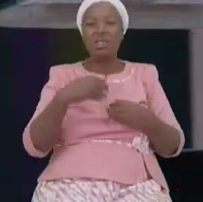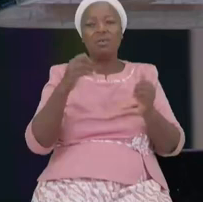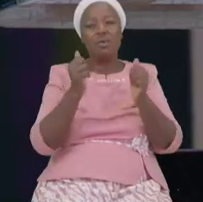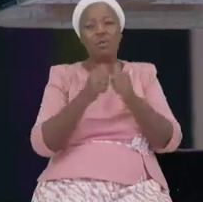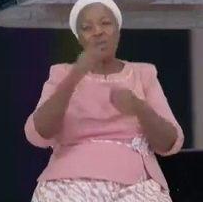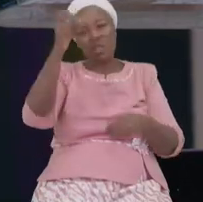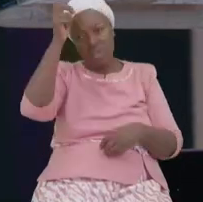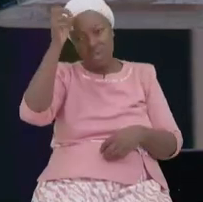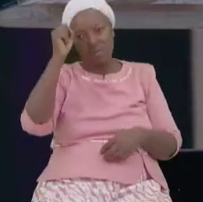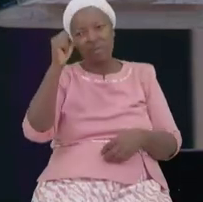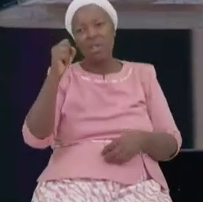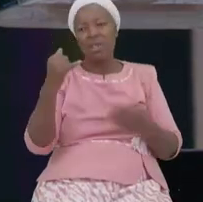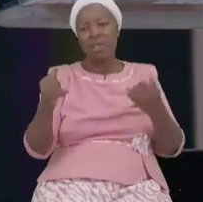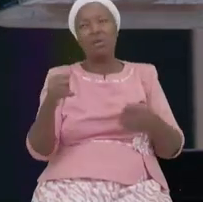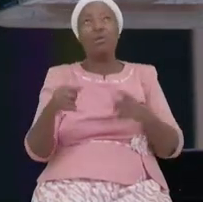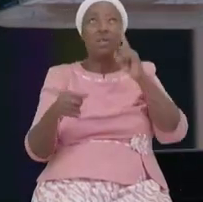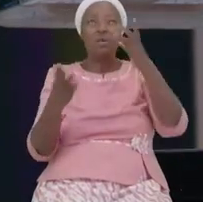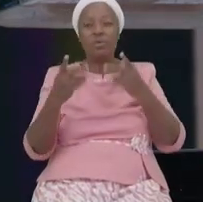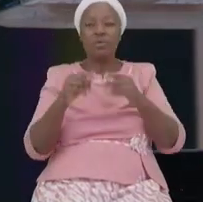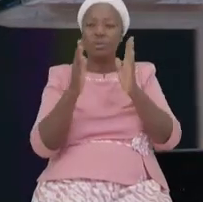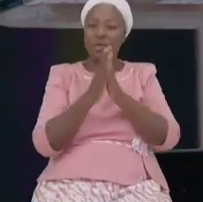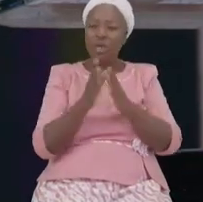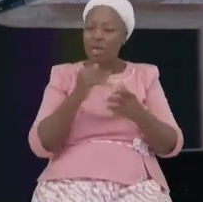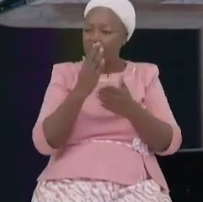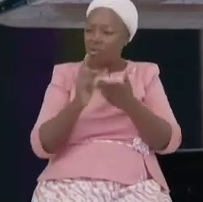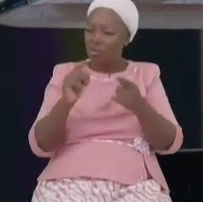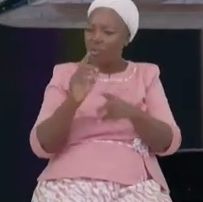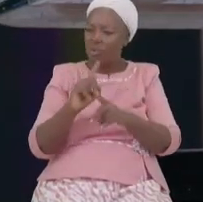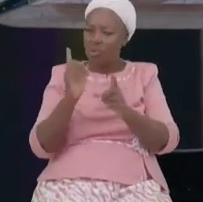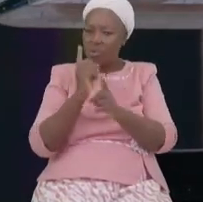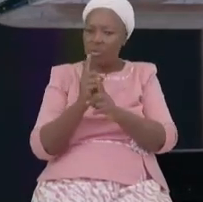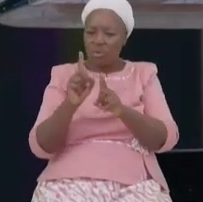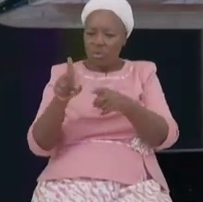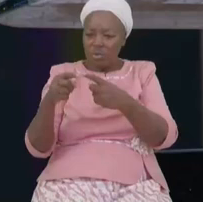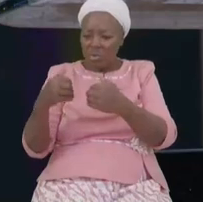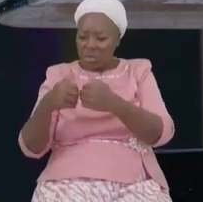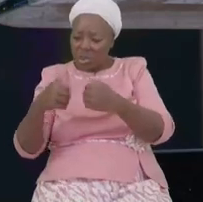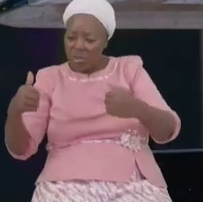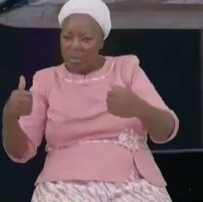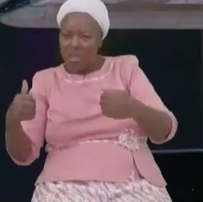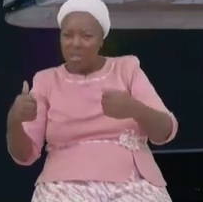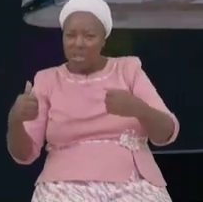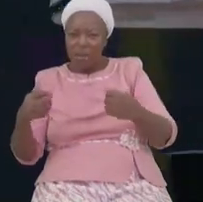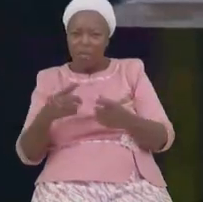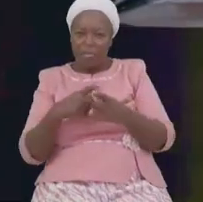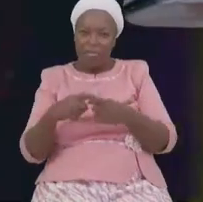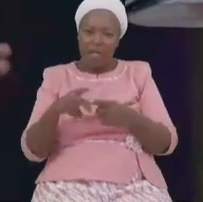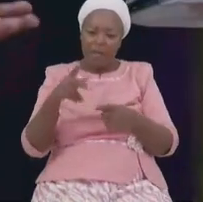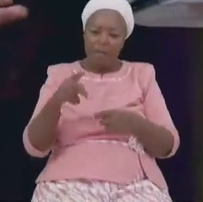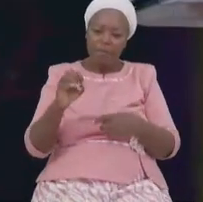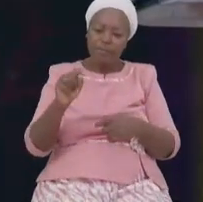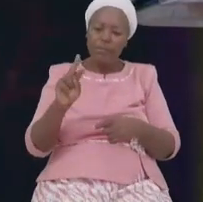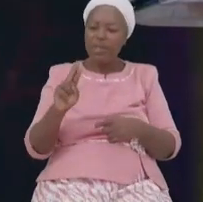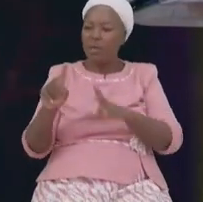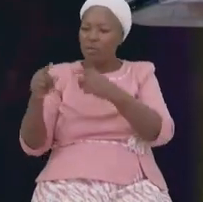Maintenant, il veut prier. Et quelqu'un se met de côté. Pierre va vous dire, mais le Seigneur